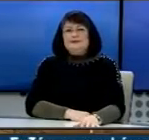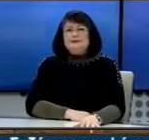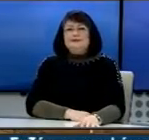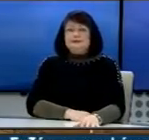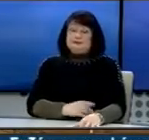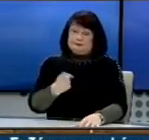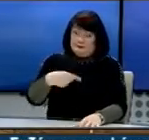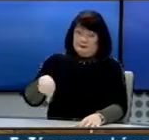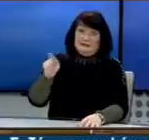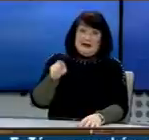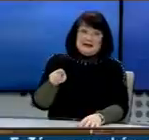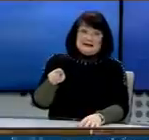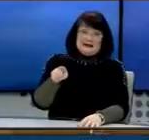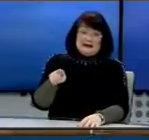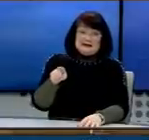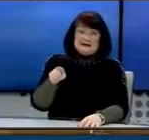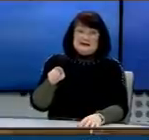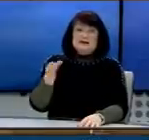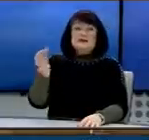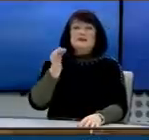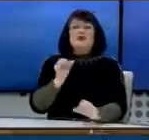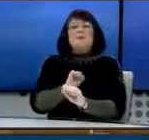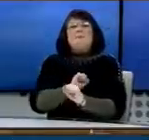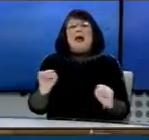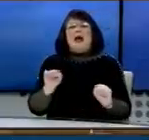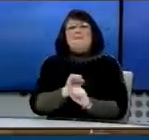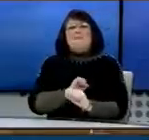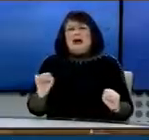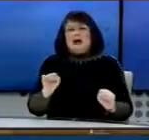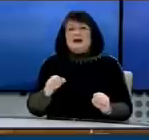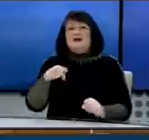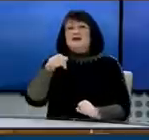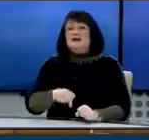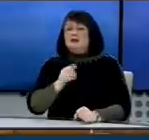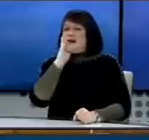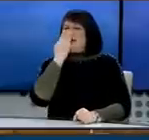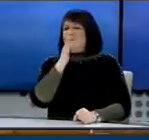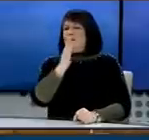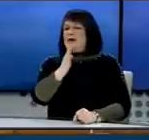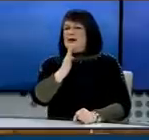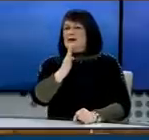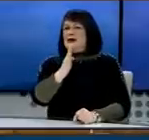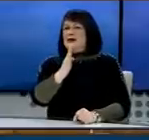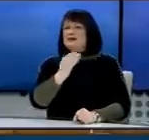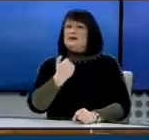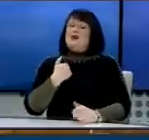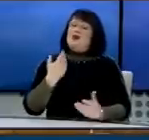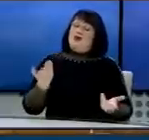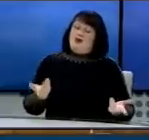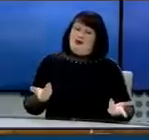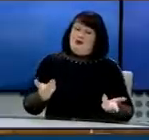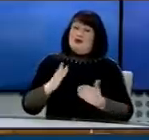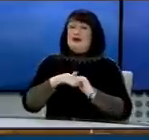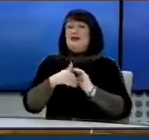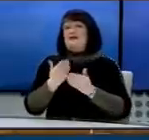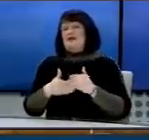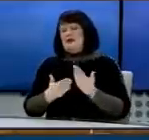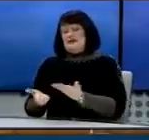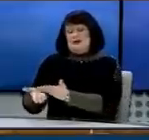Εσείς δηλαδή που βάζατε νάρκες και τώρα υποκρίνεστε ότι τάχα βάζατε